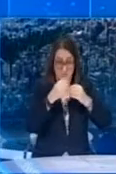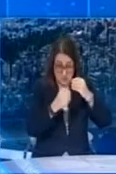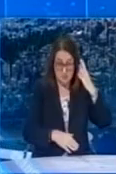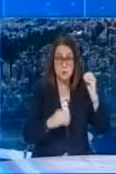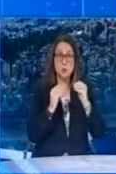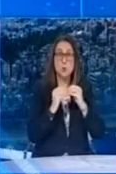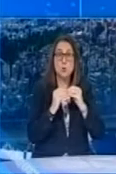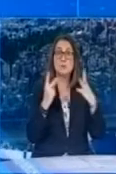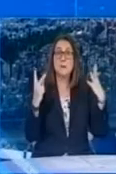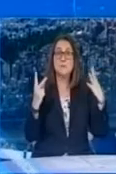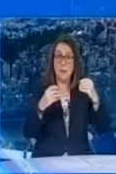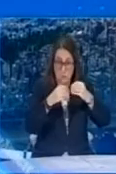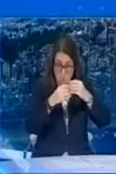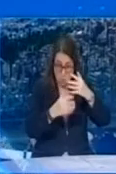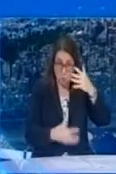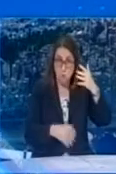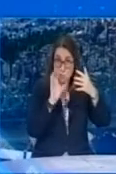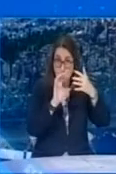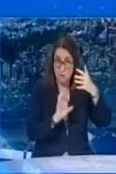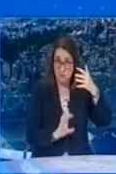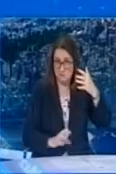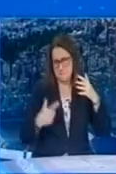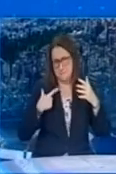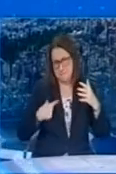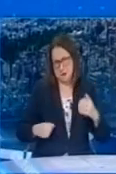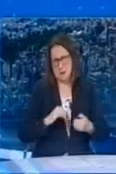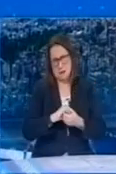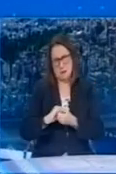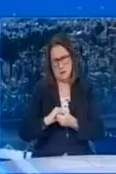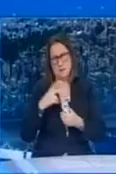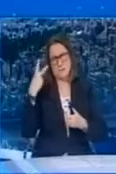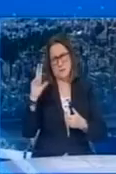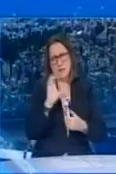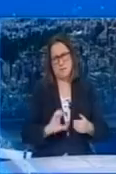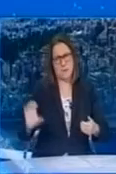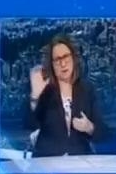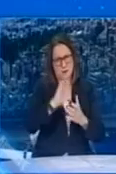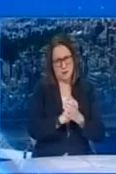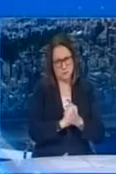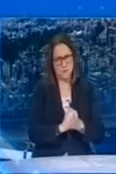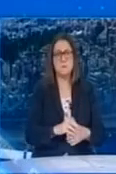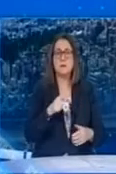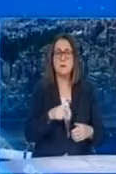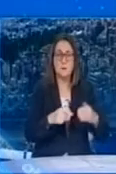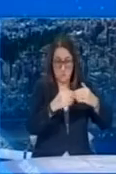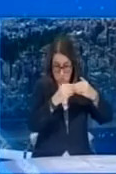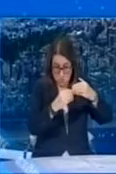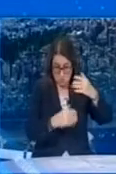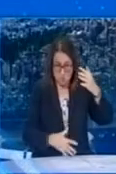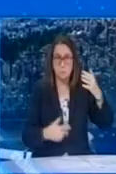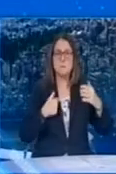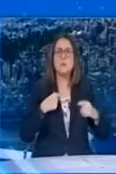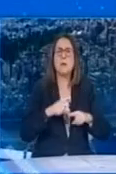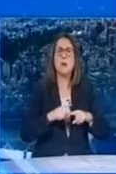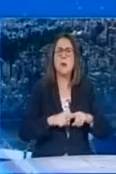χωρών. Παρά το γεγονός ότι η χώρα μας εισήλθε στην πανδημική κρίση αργότερα από τις περισσότερες